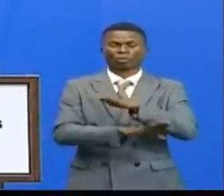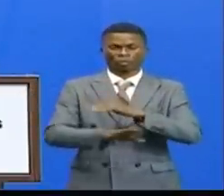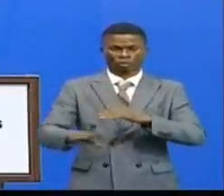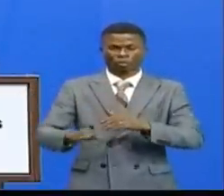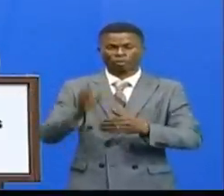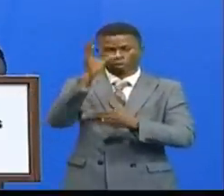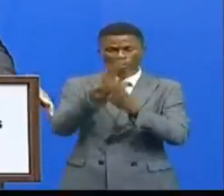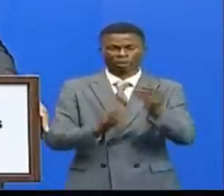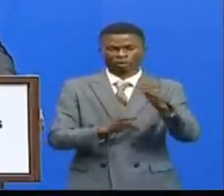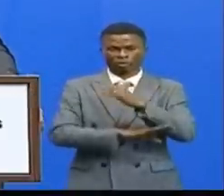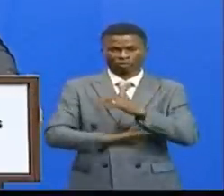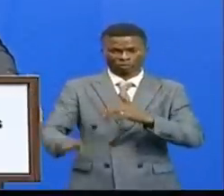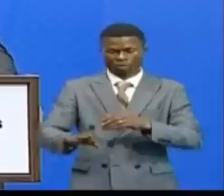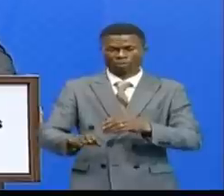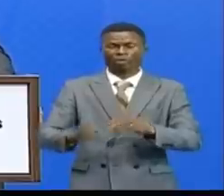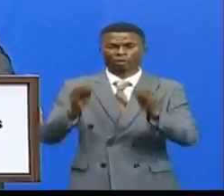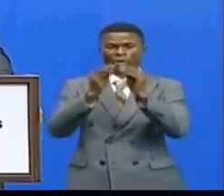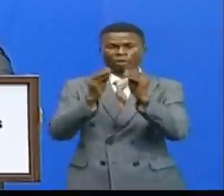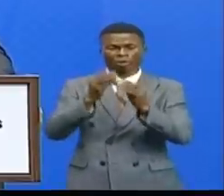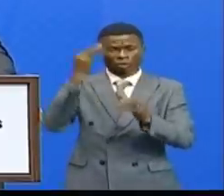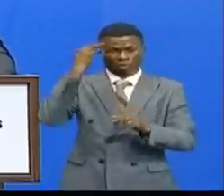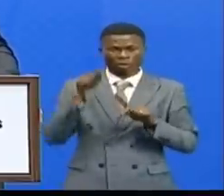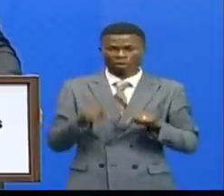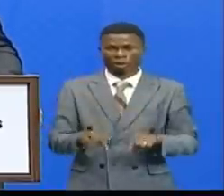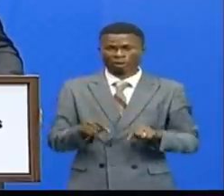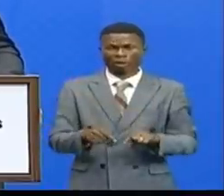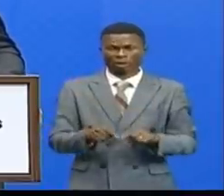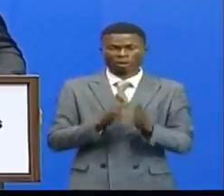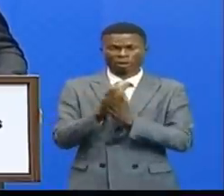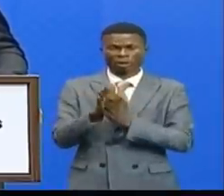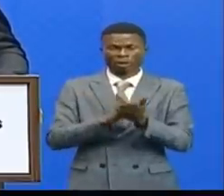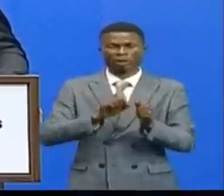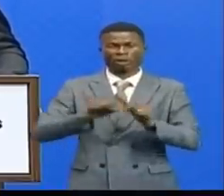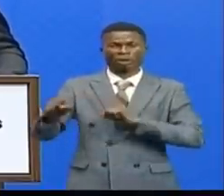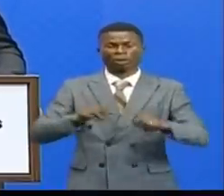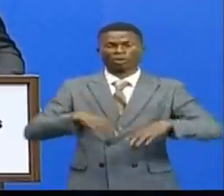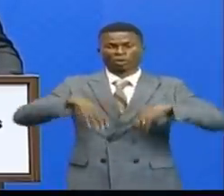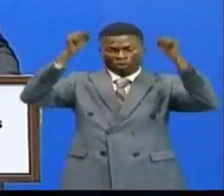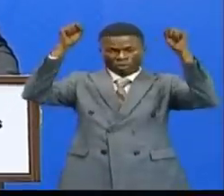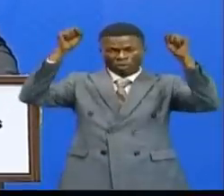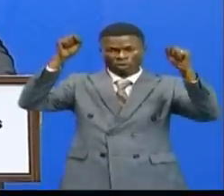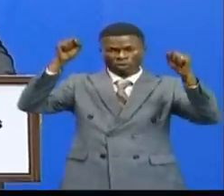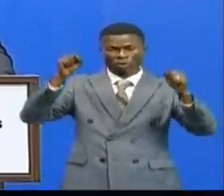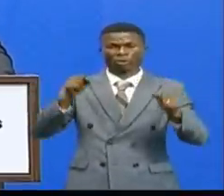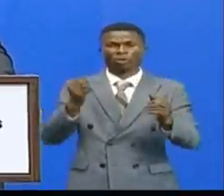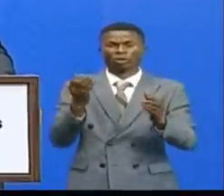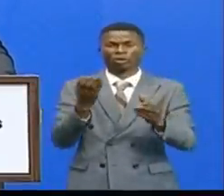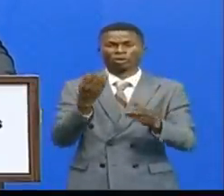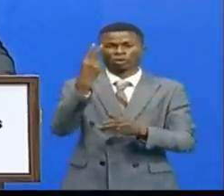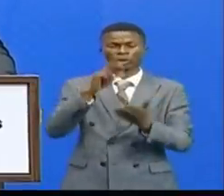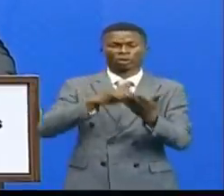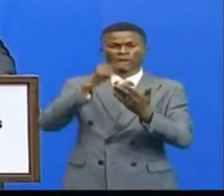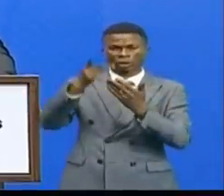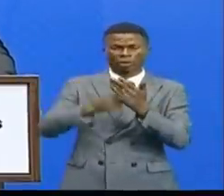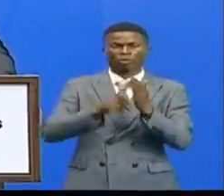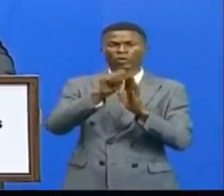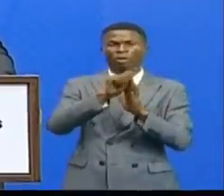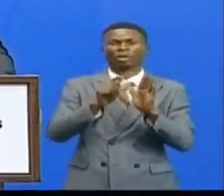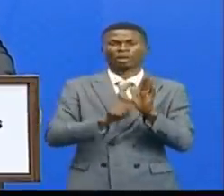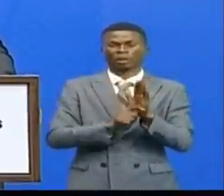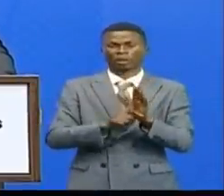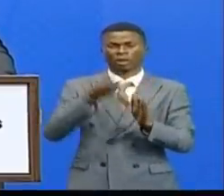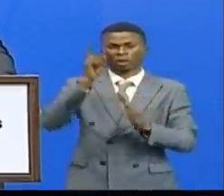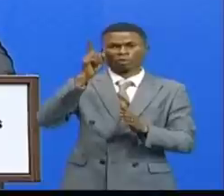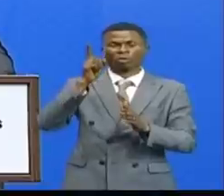Dernier chapitre du Conseil des ministres de ce jour, relatif à l'examen et à l'adoption de deux projets de texte.